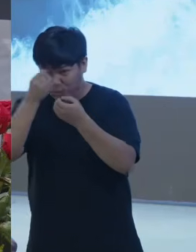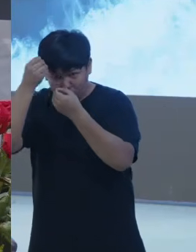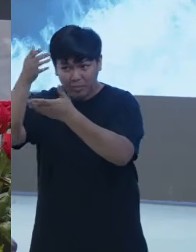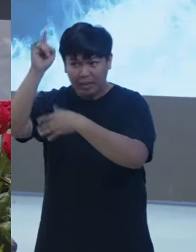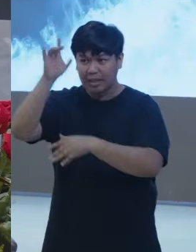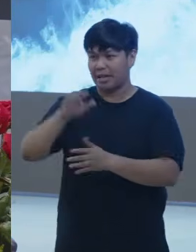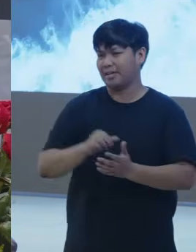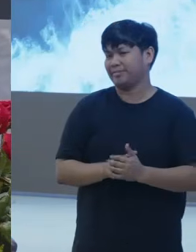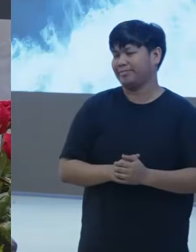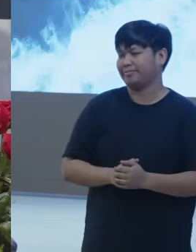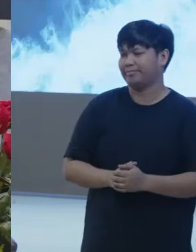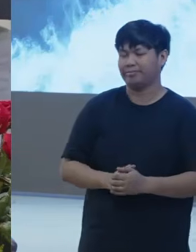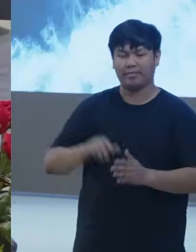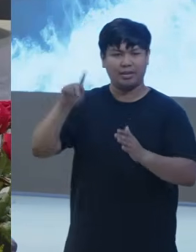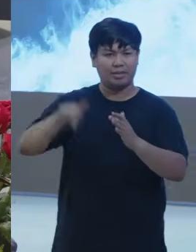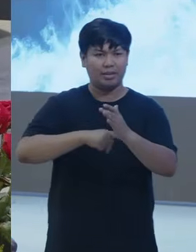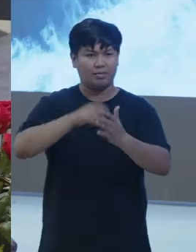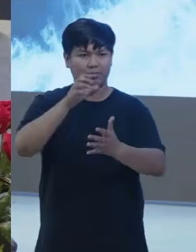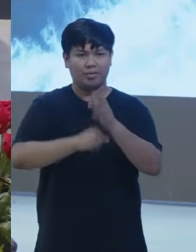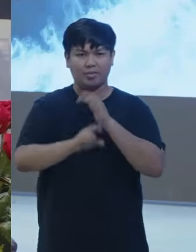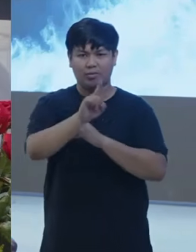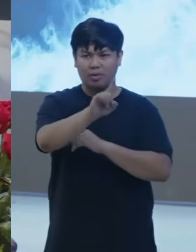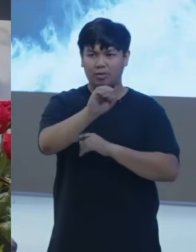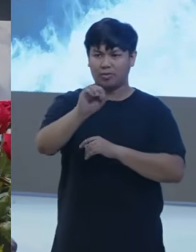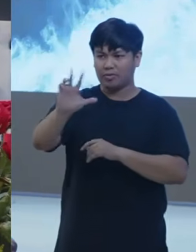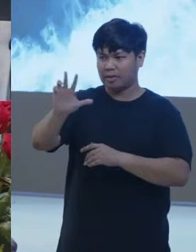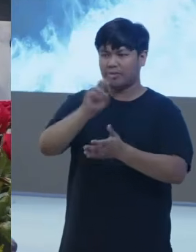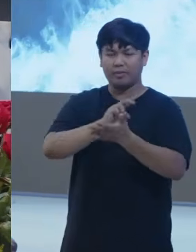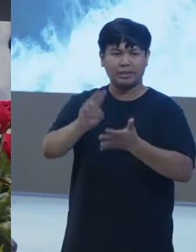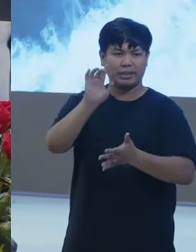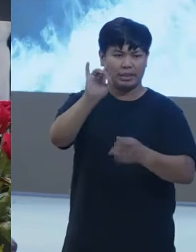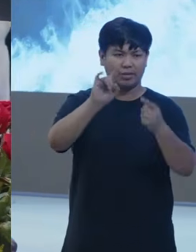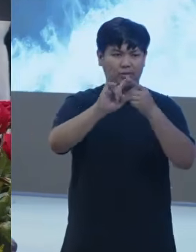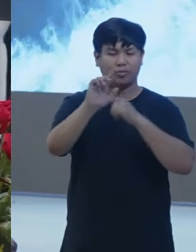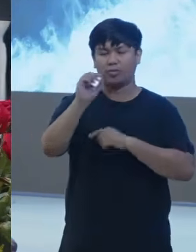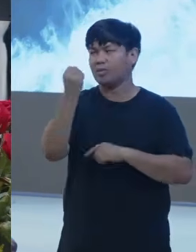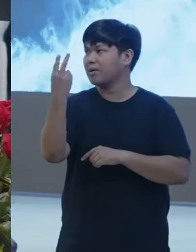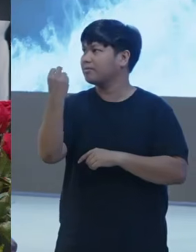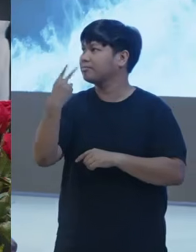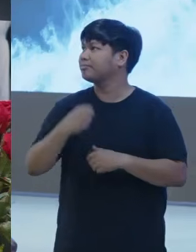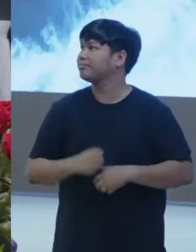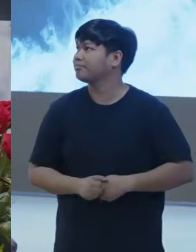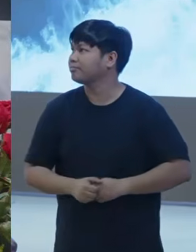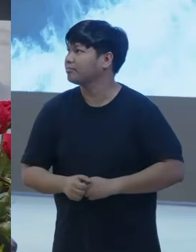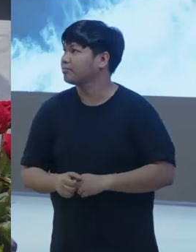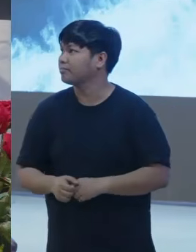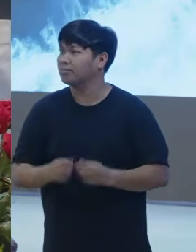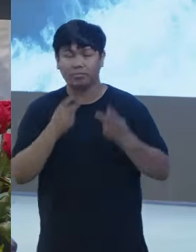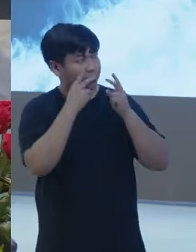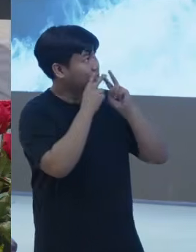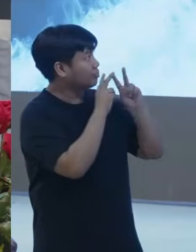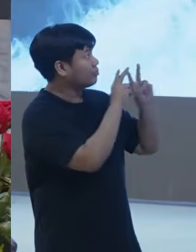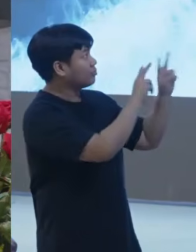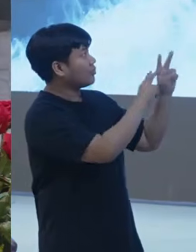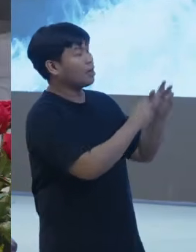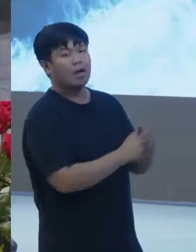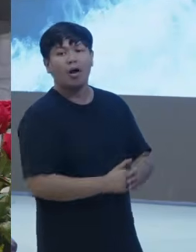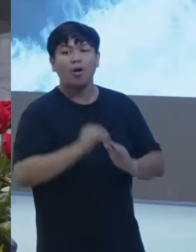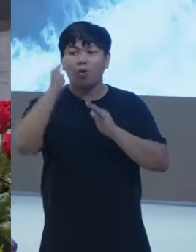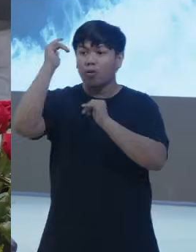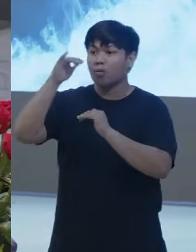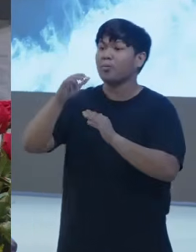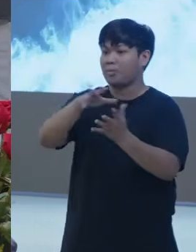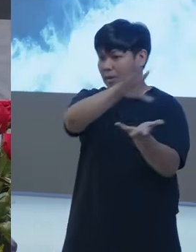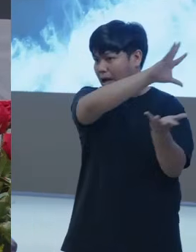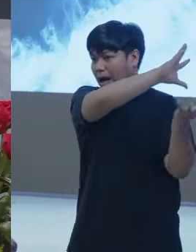Babasahin ko po ang Psalm 103, verses 8 to 12. Ganito po ang ating Diyos. Sana tularan natin. The